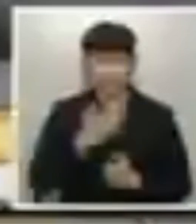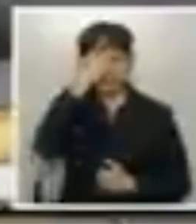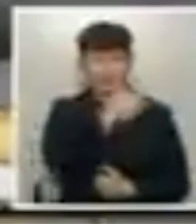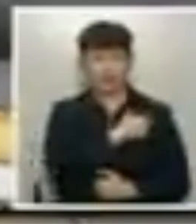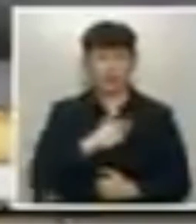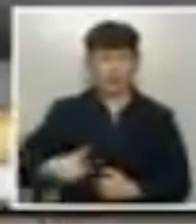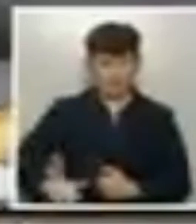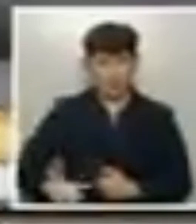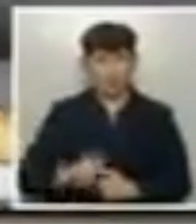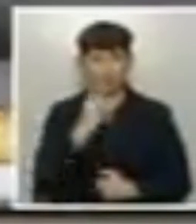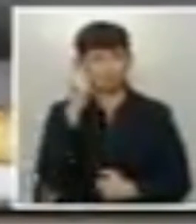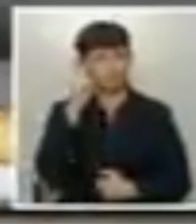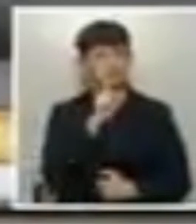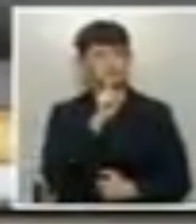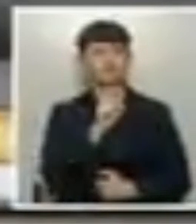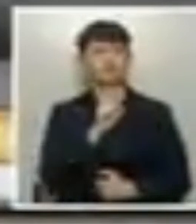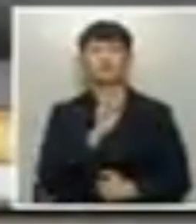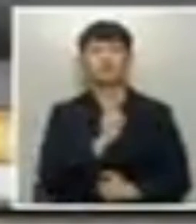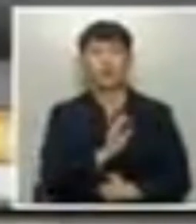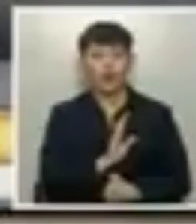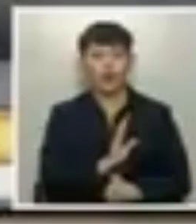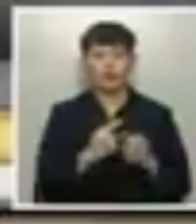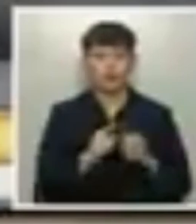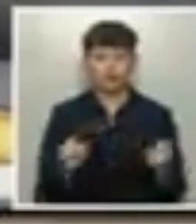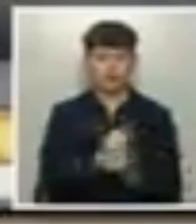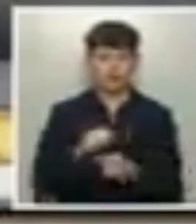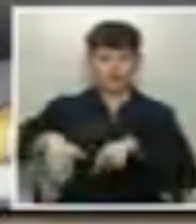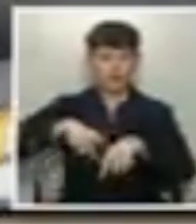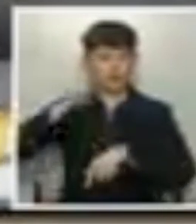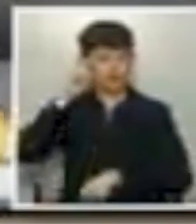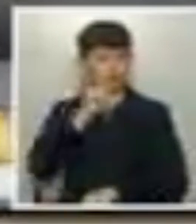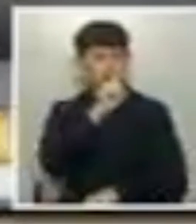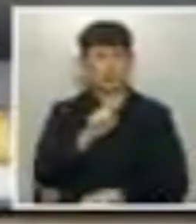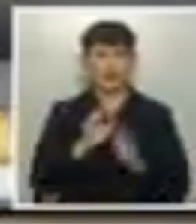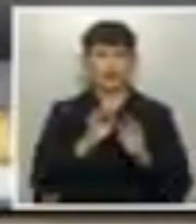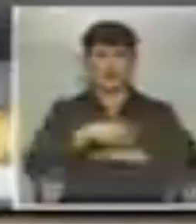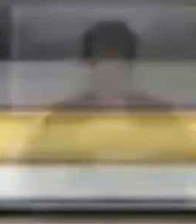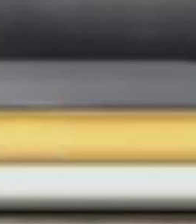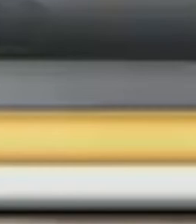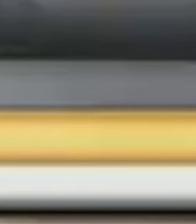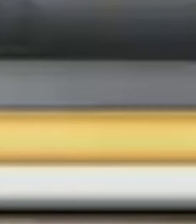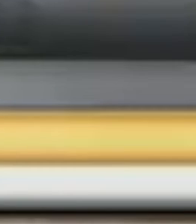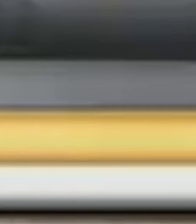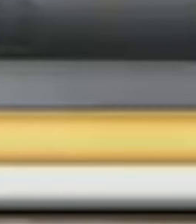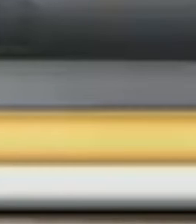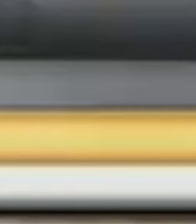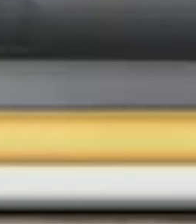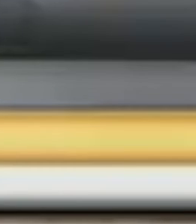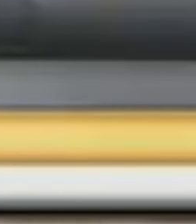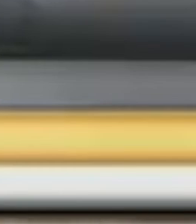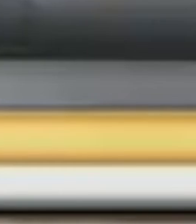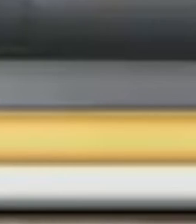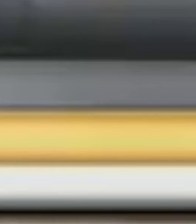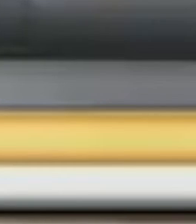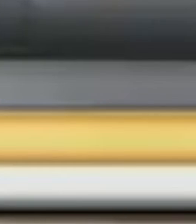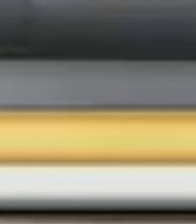วเนี่ยจะไม่ติดใจนะคะแต่สังคมติดใจขอฝากท่านประธานไปยังท่านนายกรัฐมนตรีซึ่งกำ